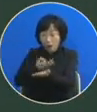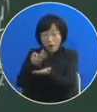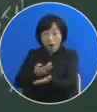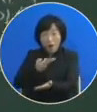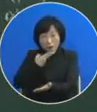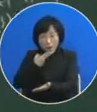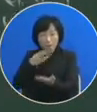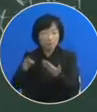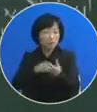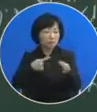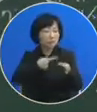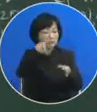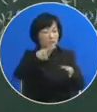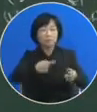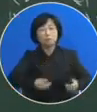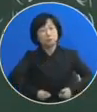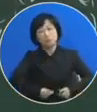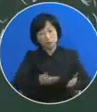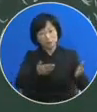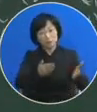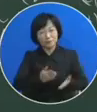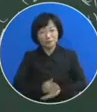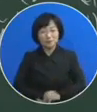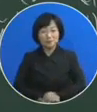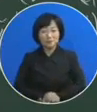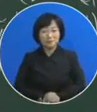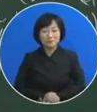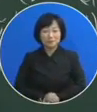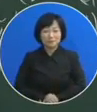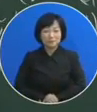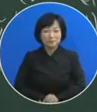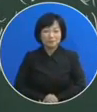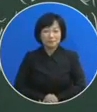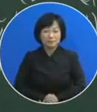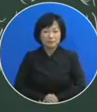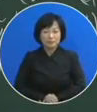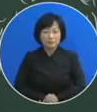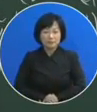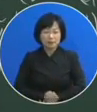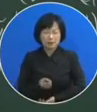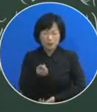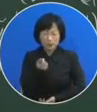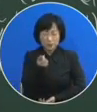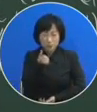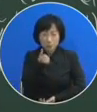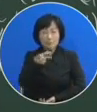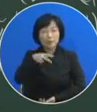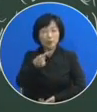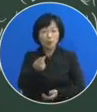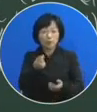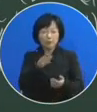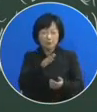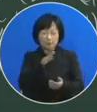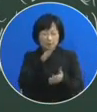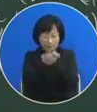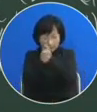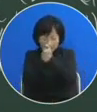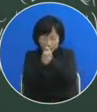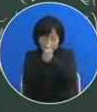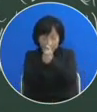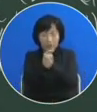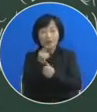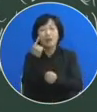income, 없는데. you don't have to. Because 그 you have no 실패요. 그렇잖아요. And so think about it. 작게도 진짜 기도하면서 한번 해보세요. But even if it's a little bit, really pray and 예, give it.